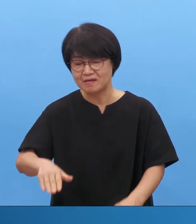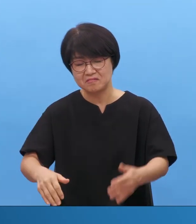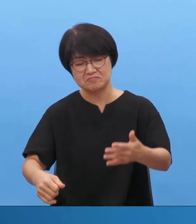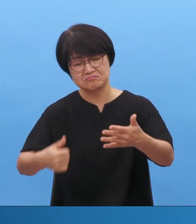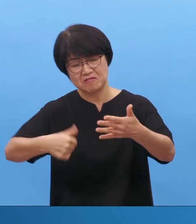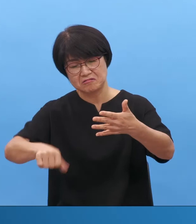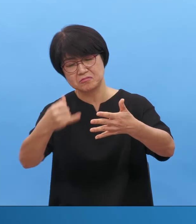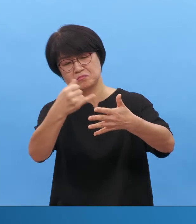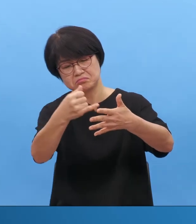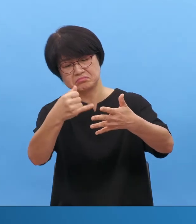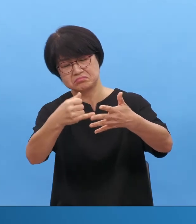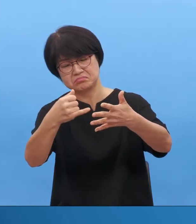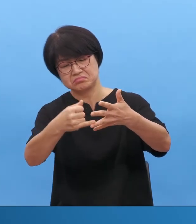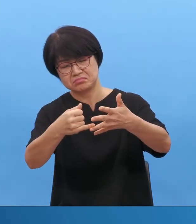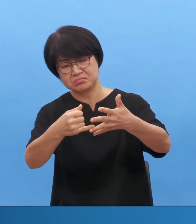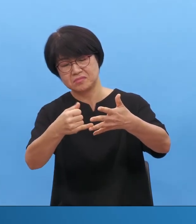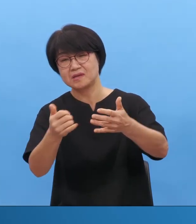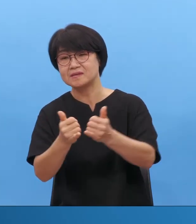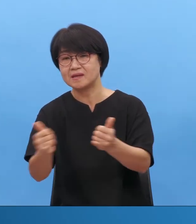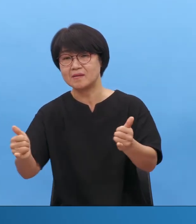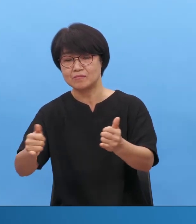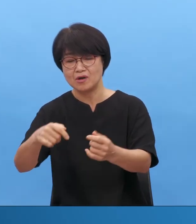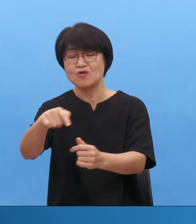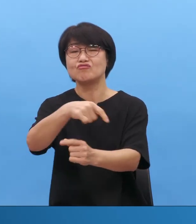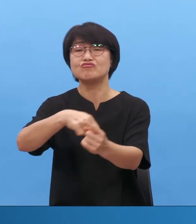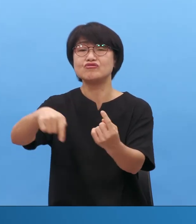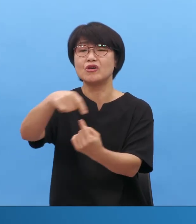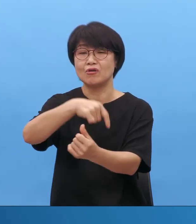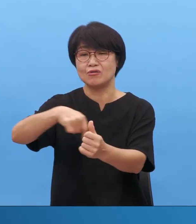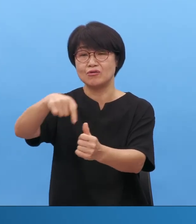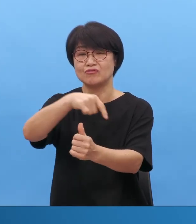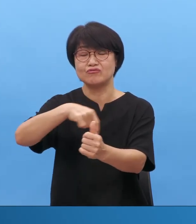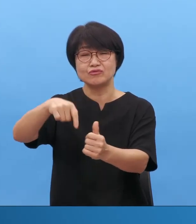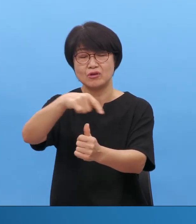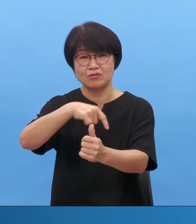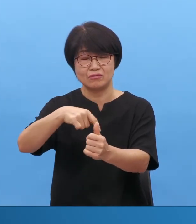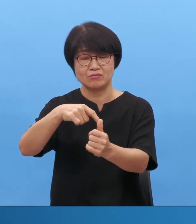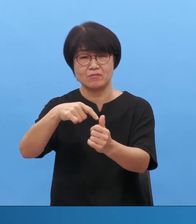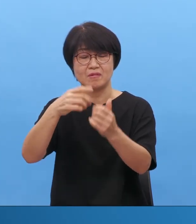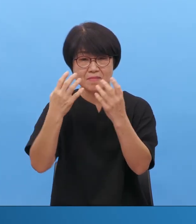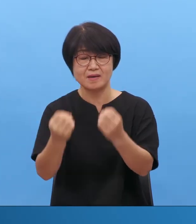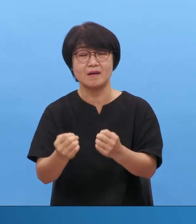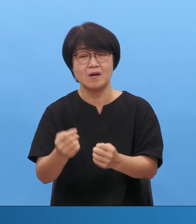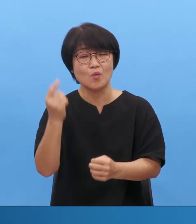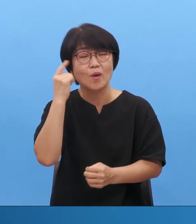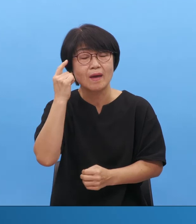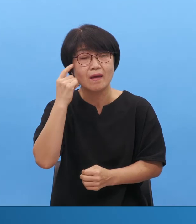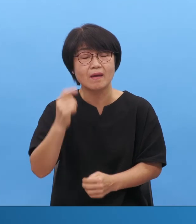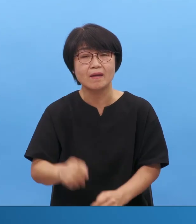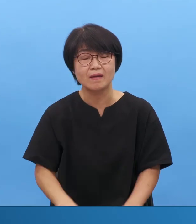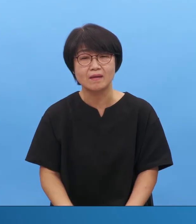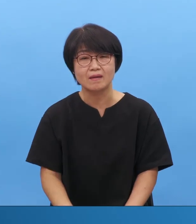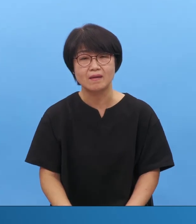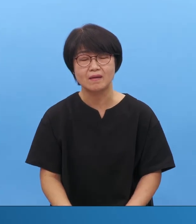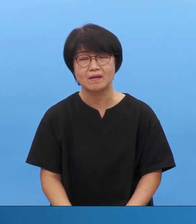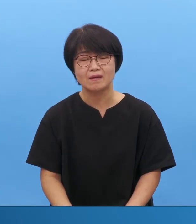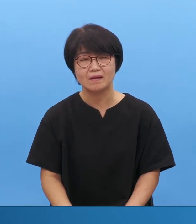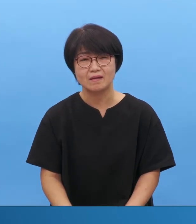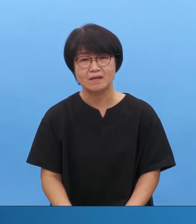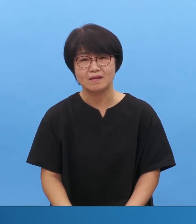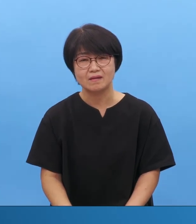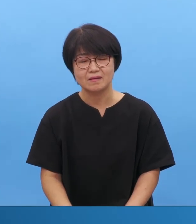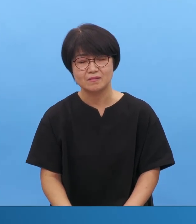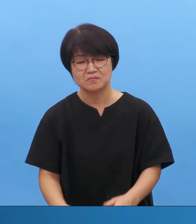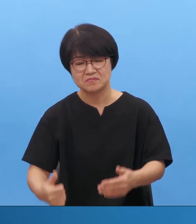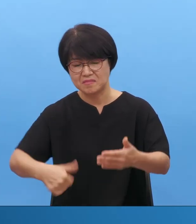a lot of times that the management is done by the younger sons. And why do you think it's like 답은 that? 간단한 겁니다. The answer is very simple. 저 제일 형인데 보기